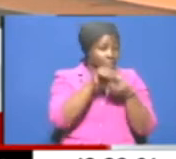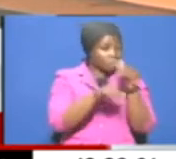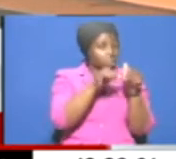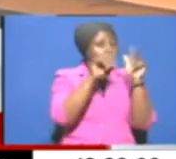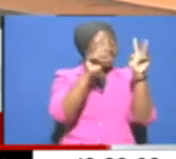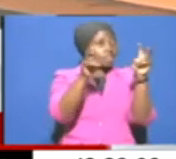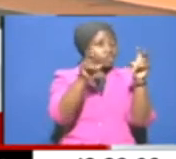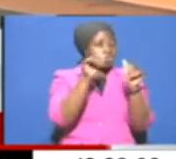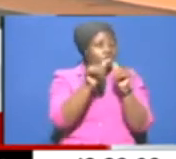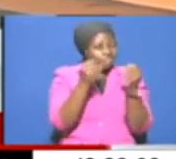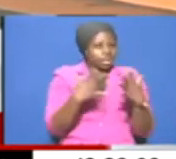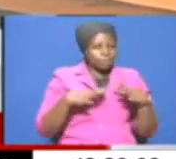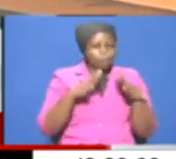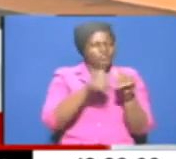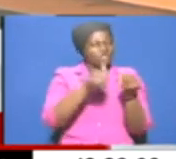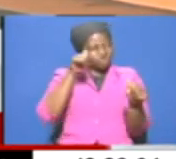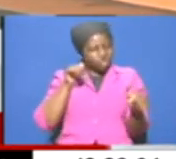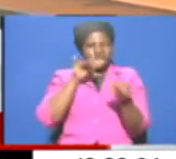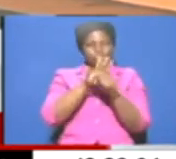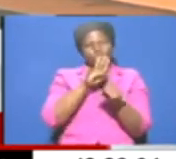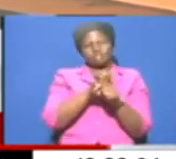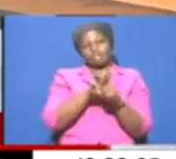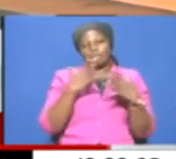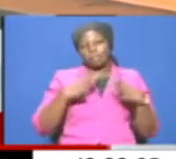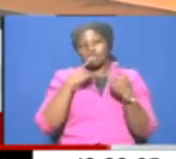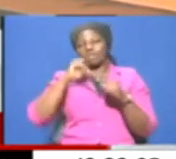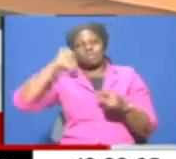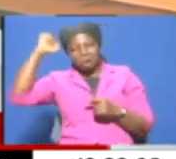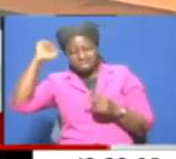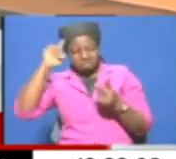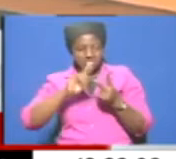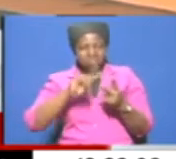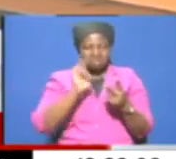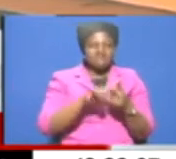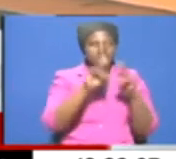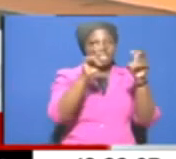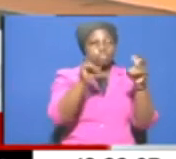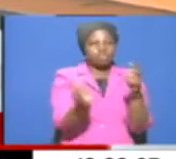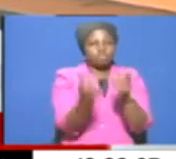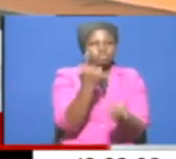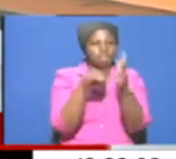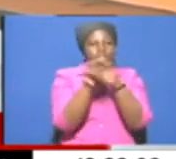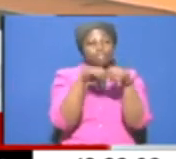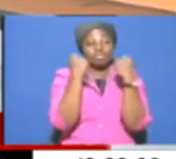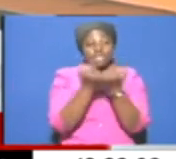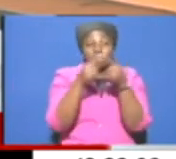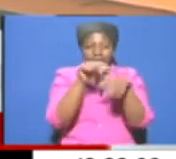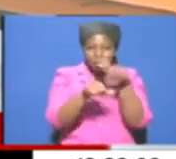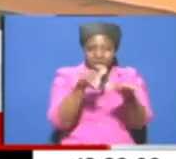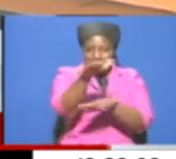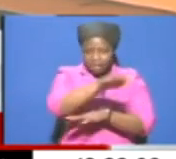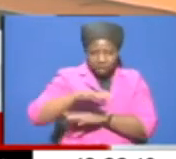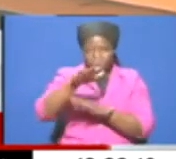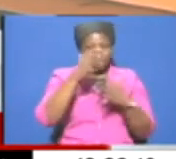wanaikwepa kabisa. Utapata wengi wanazungumza masala siasa, masala ibuka katika jamii, lakini masala mazingira kidogo watu